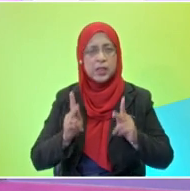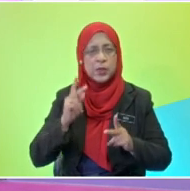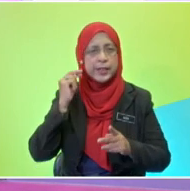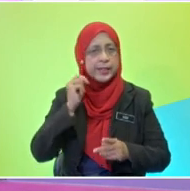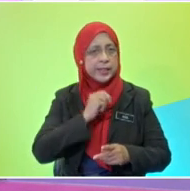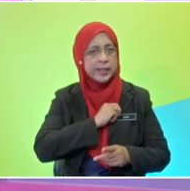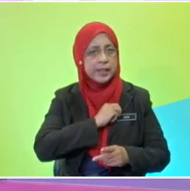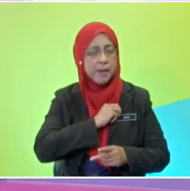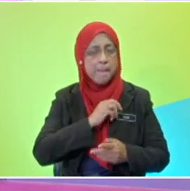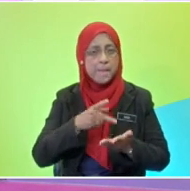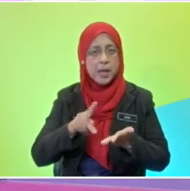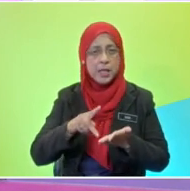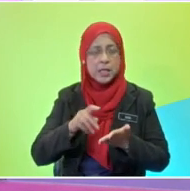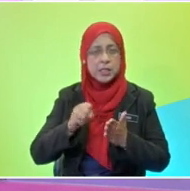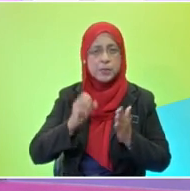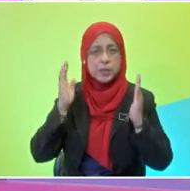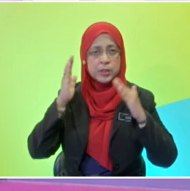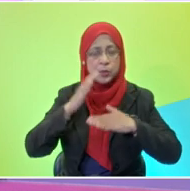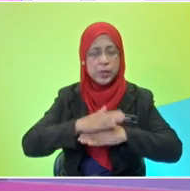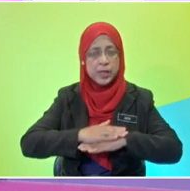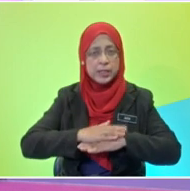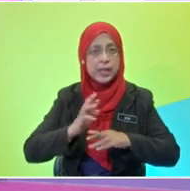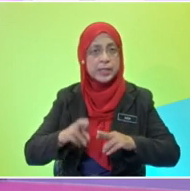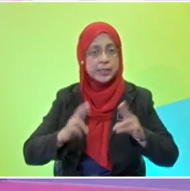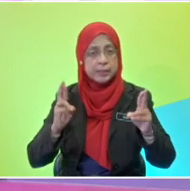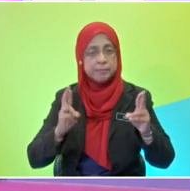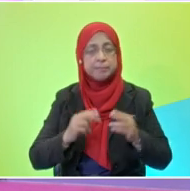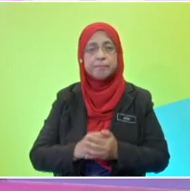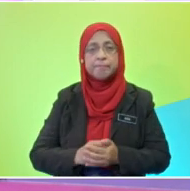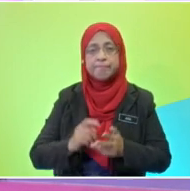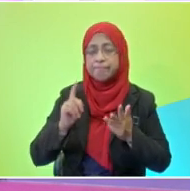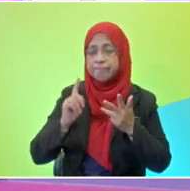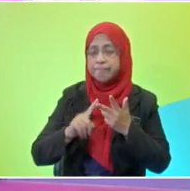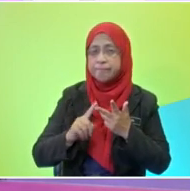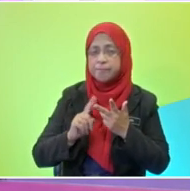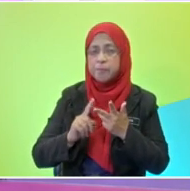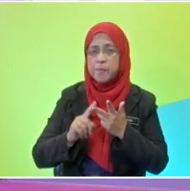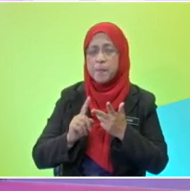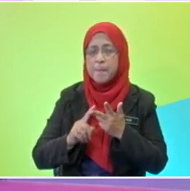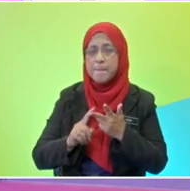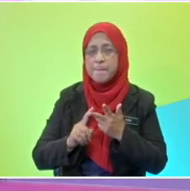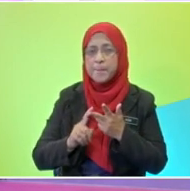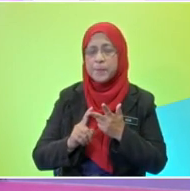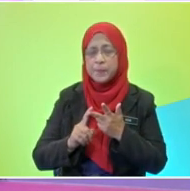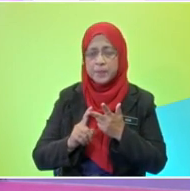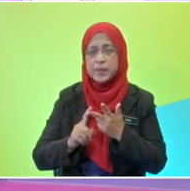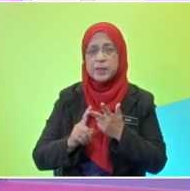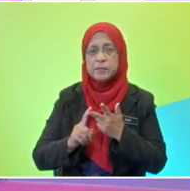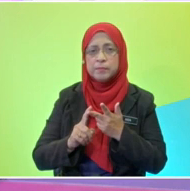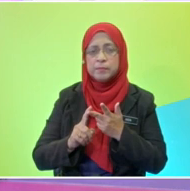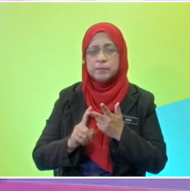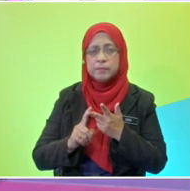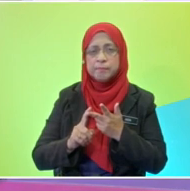sunat hari raya Idul Fitri Oke dan yang ketiga Ah ini nauzubillah lah ya